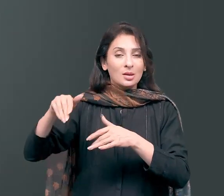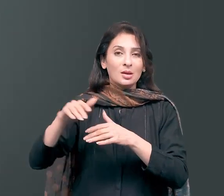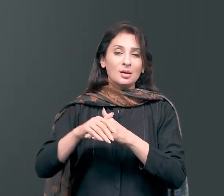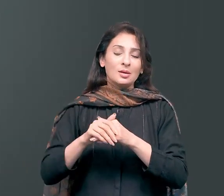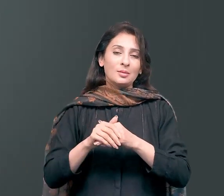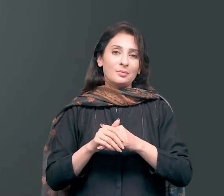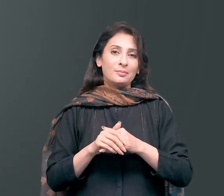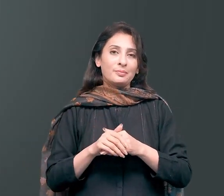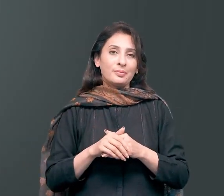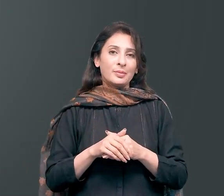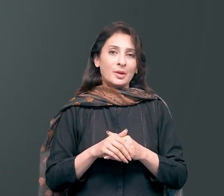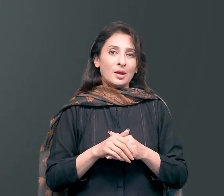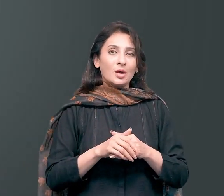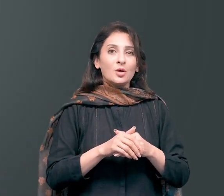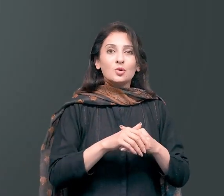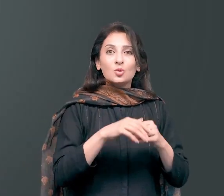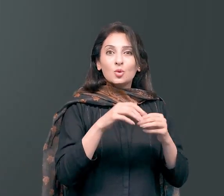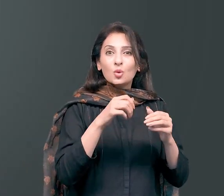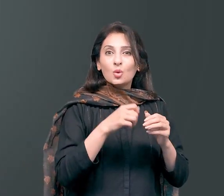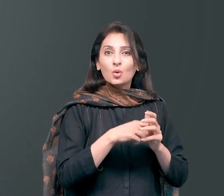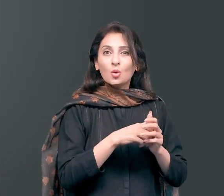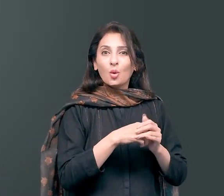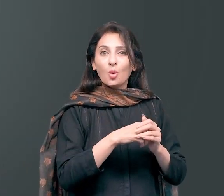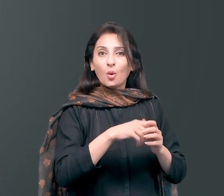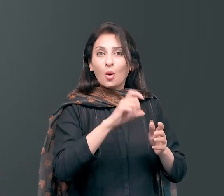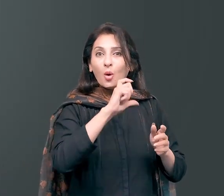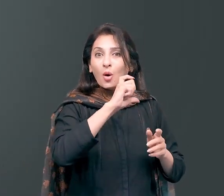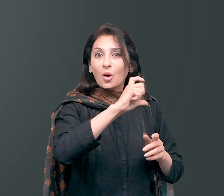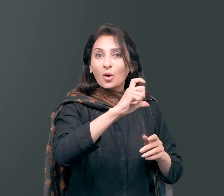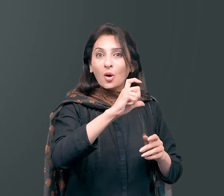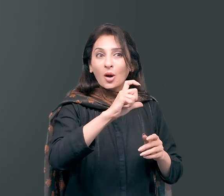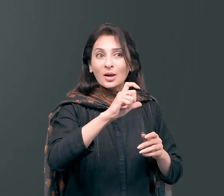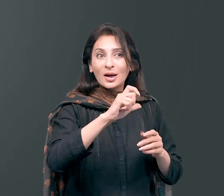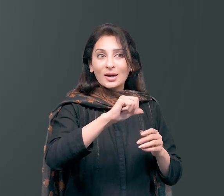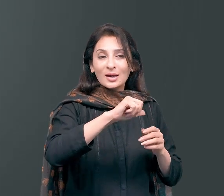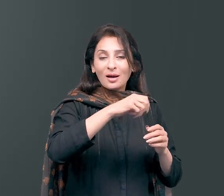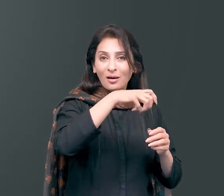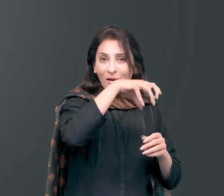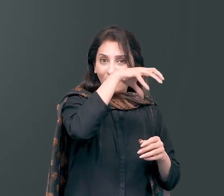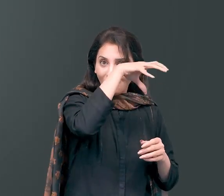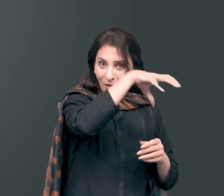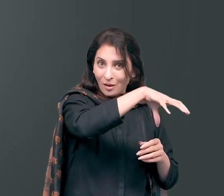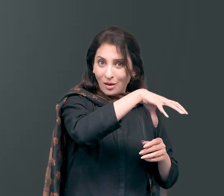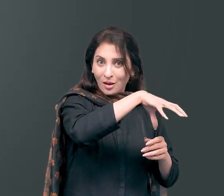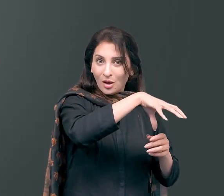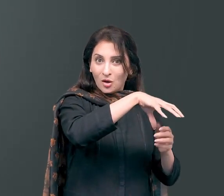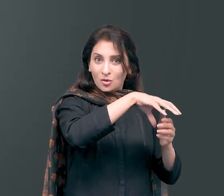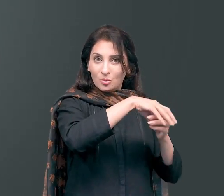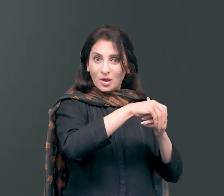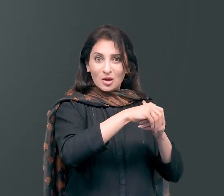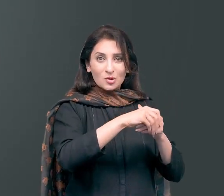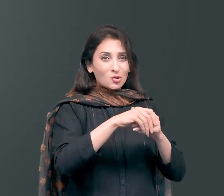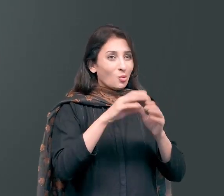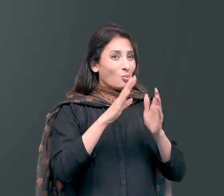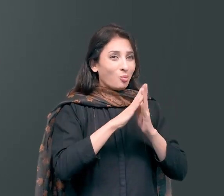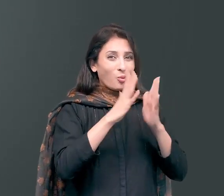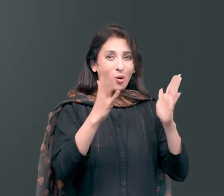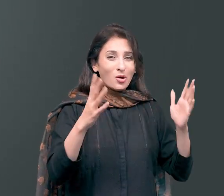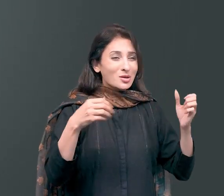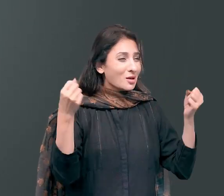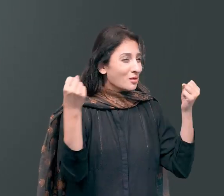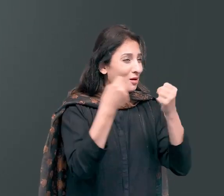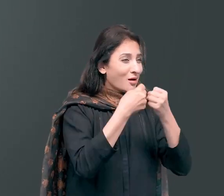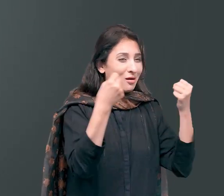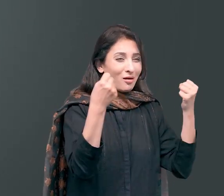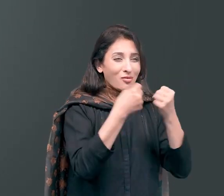ایک شہر میں ہنگامے ہوئے، اس کا نام تھا کلکتہ۔ کلکتہ میں جو ہنگامے ہوئے، ہزاروں کی تعداد میں